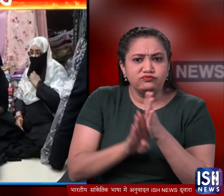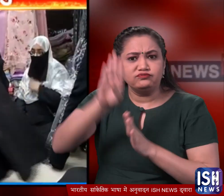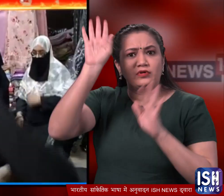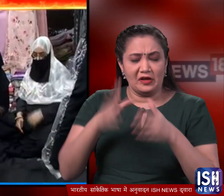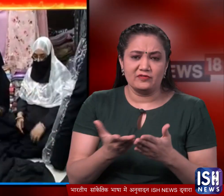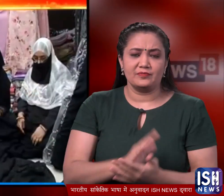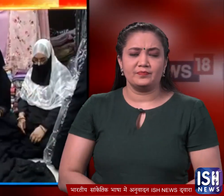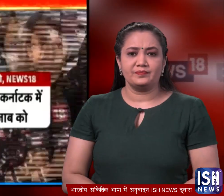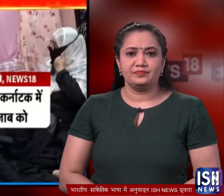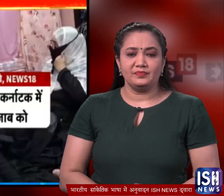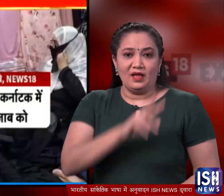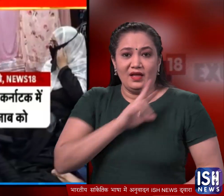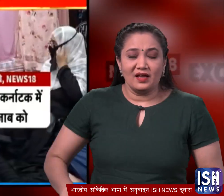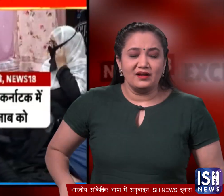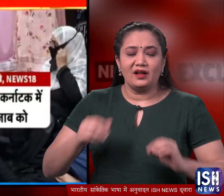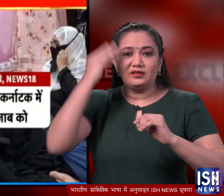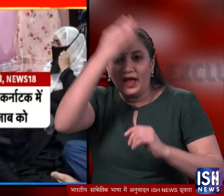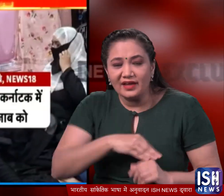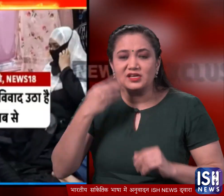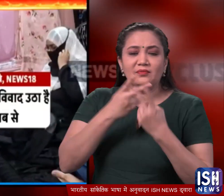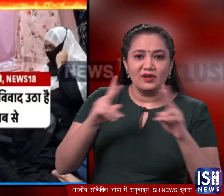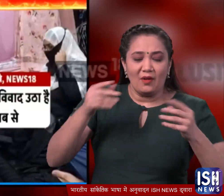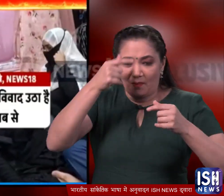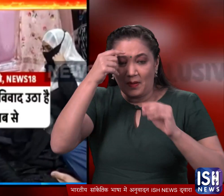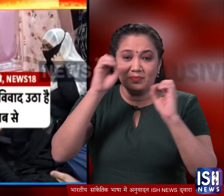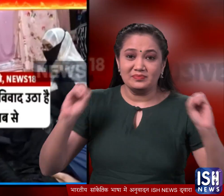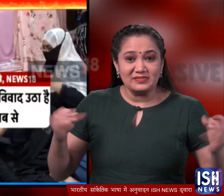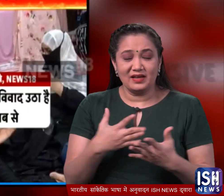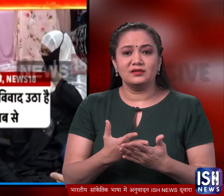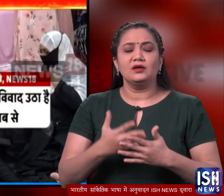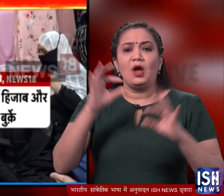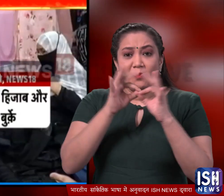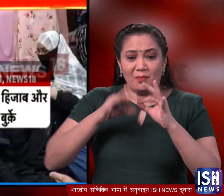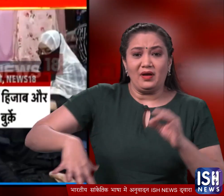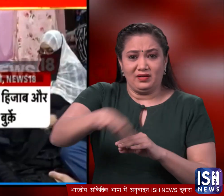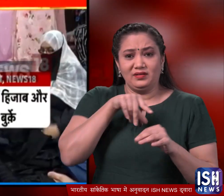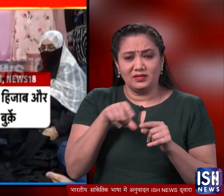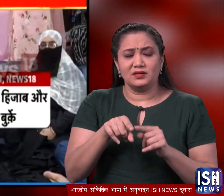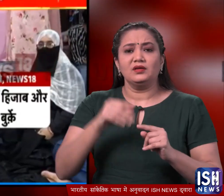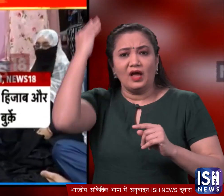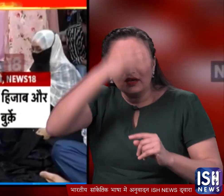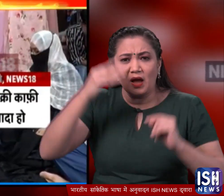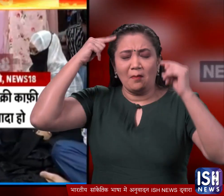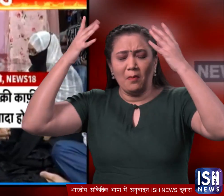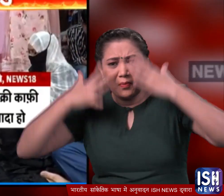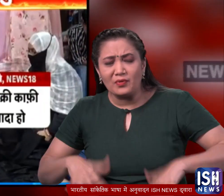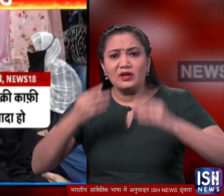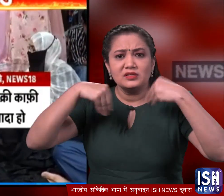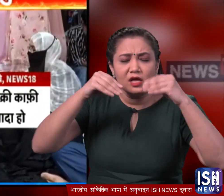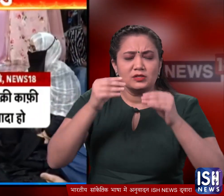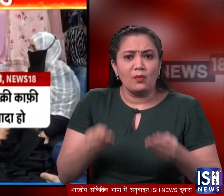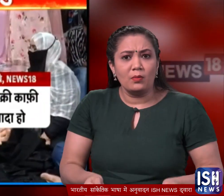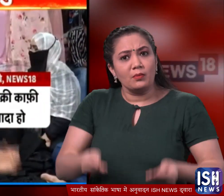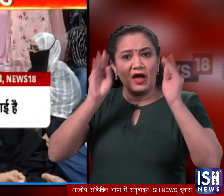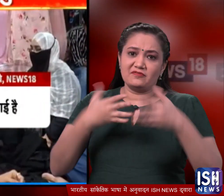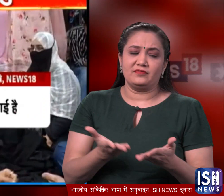में जबरदस्त उछाल देखने को मिला। जब से कर्नाटका में हिजाब को लेकर ये सारा विवाद उठा है, तब से मुंबई में हिजाब और बुर्के की जो